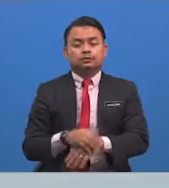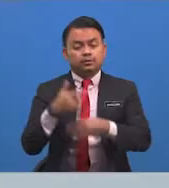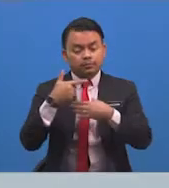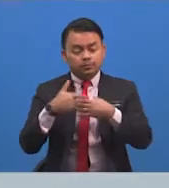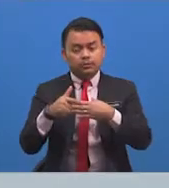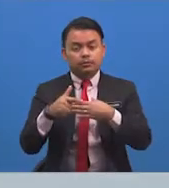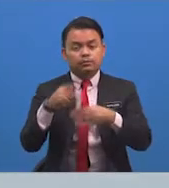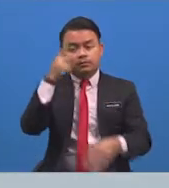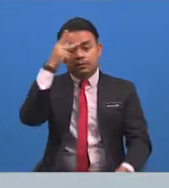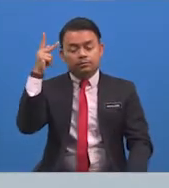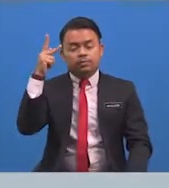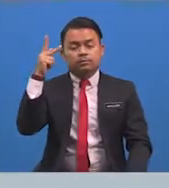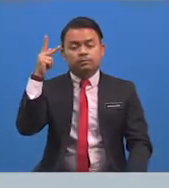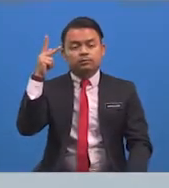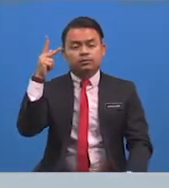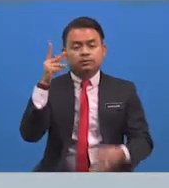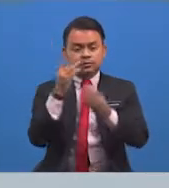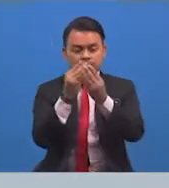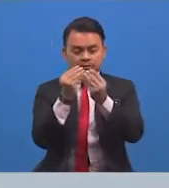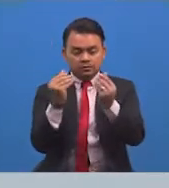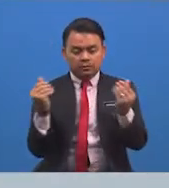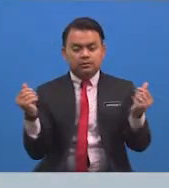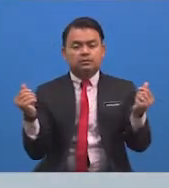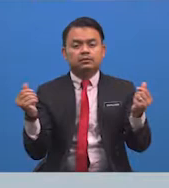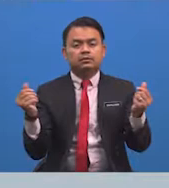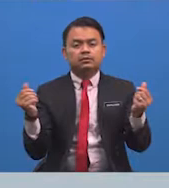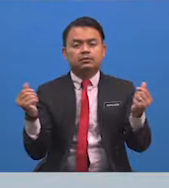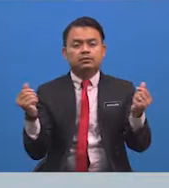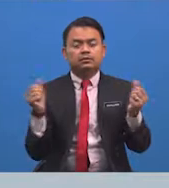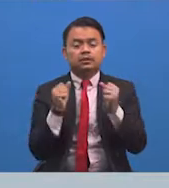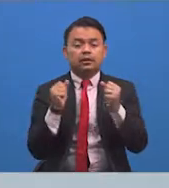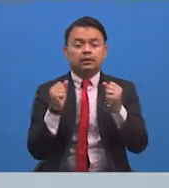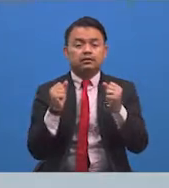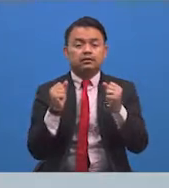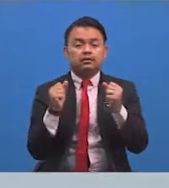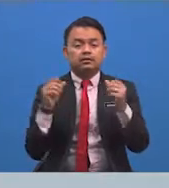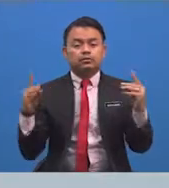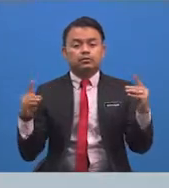menyebabkan pencairan ais di kutub.